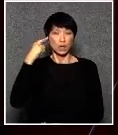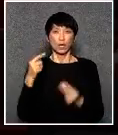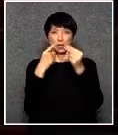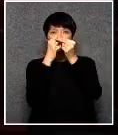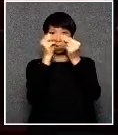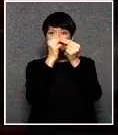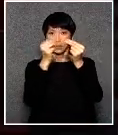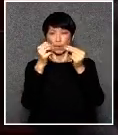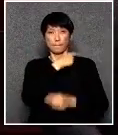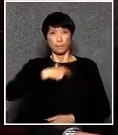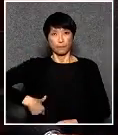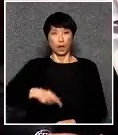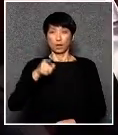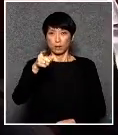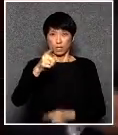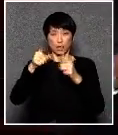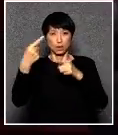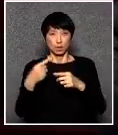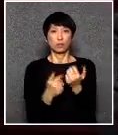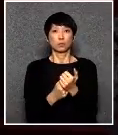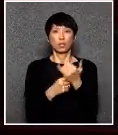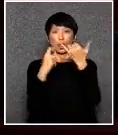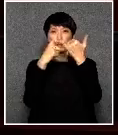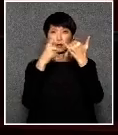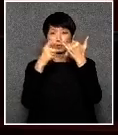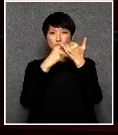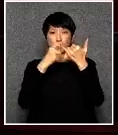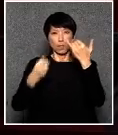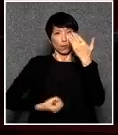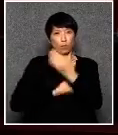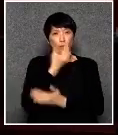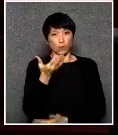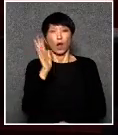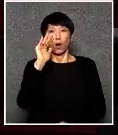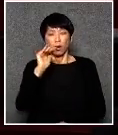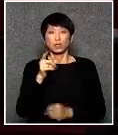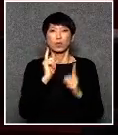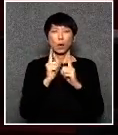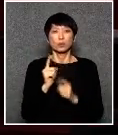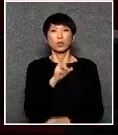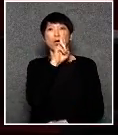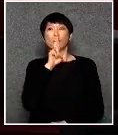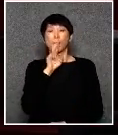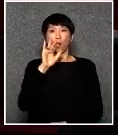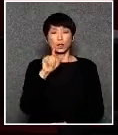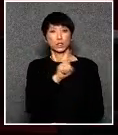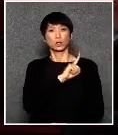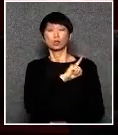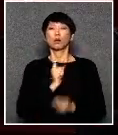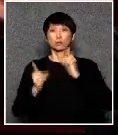員，除咗你老人家，69個都可以發言，又可以唔發言。咁我哋尊重佢唔發言，